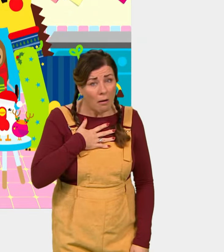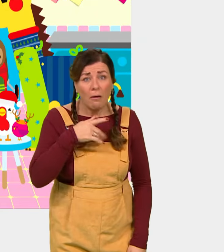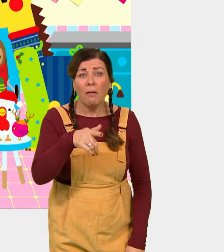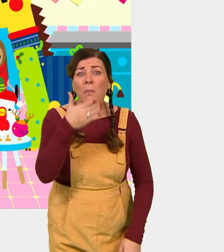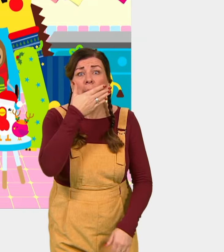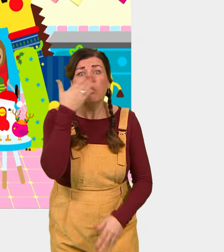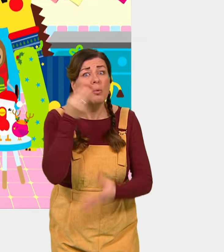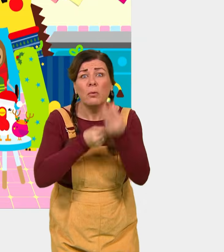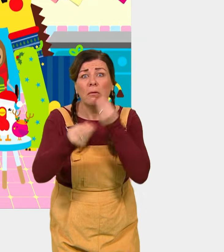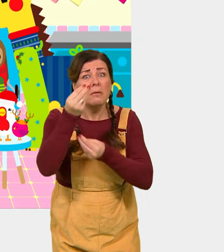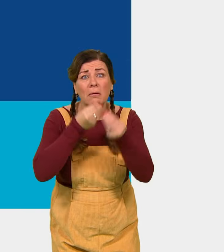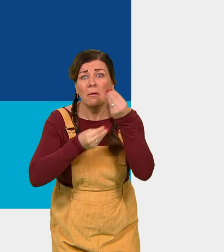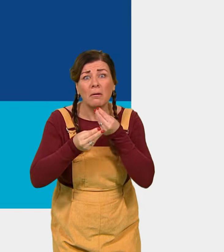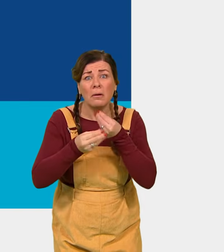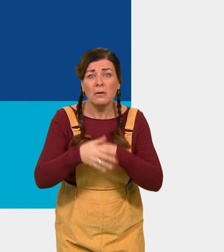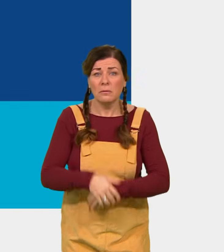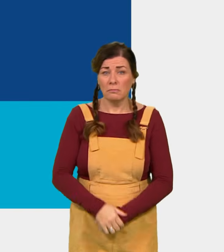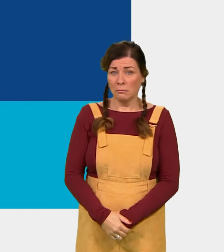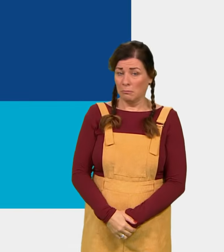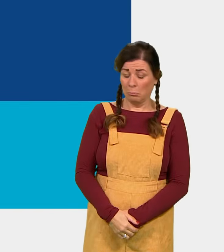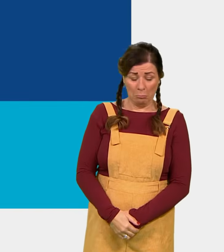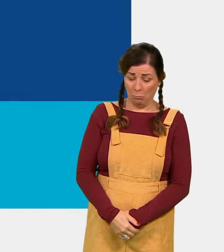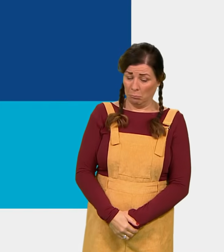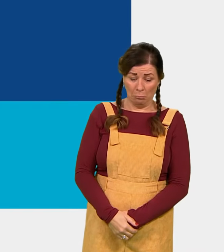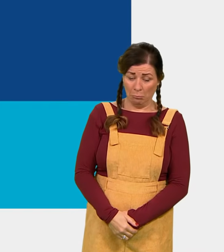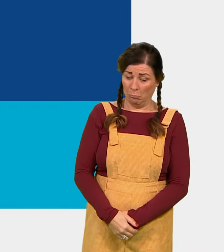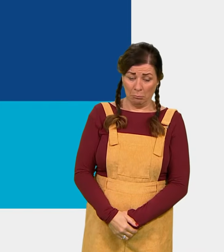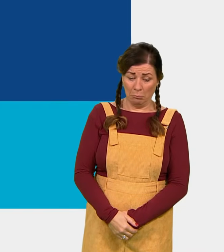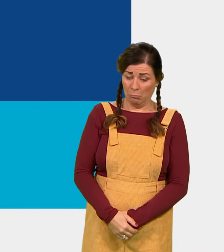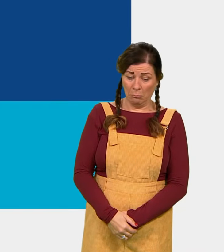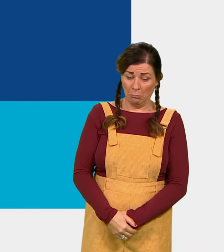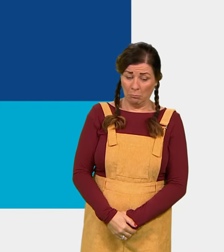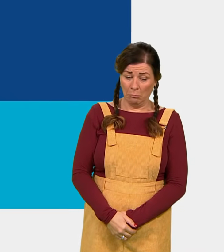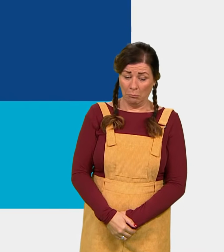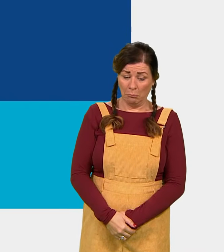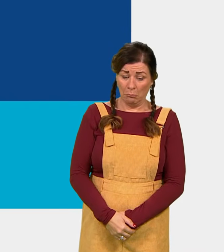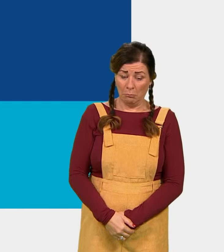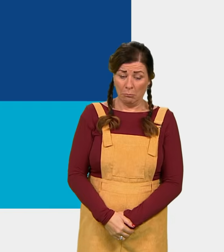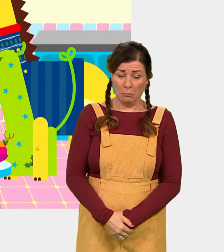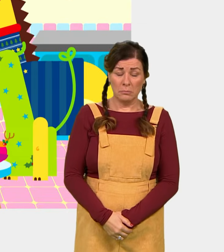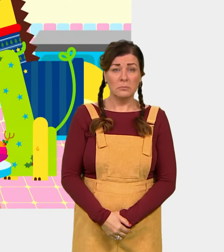ddim bwyd? Ysgwydodd y lygoden ei phen. Na.